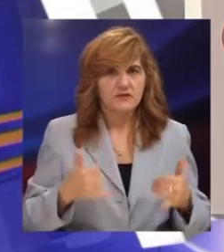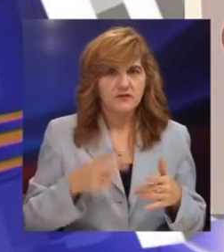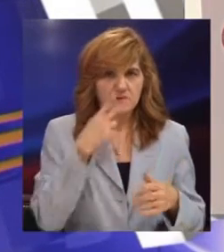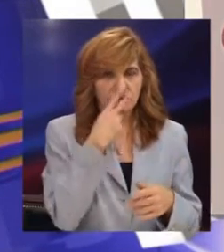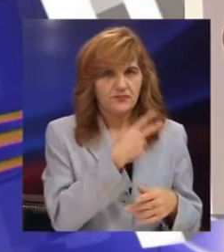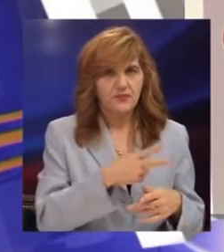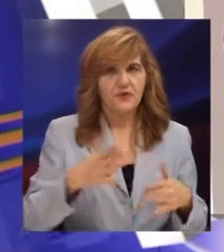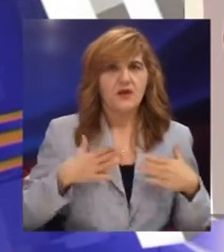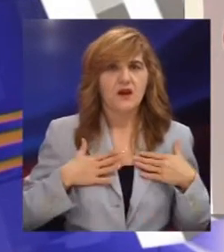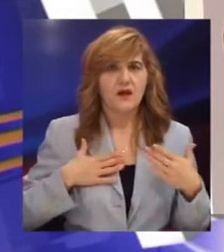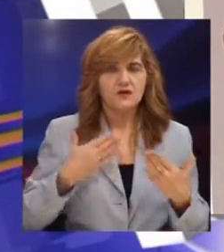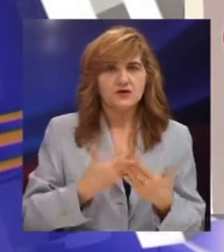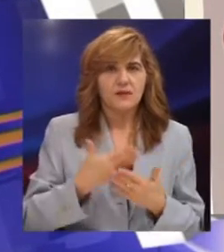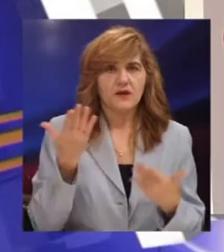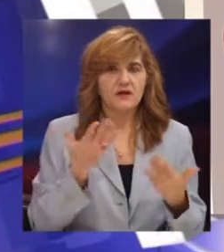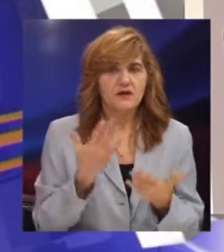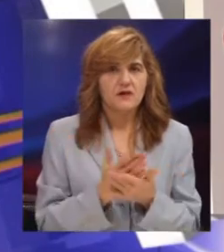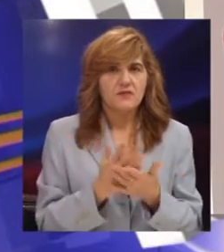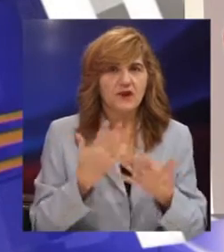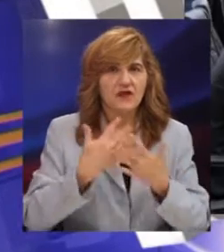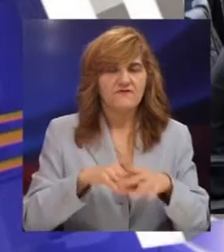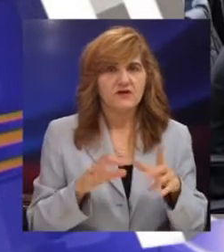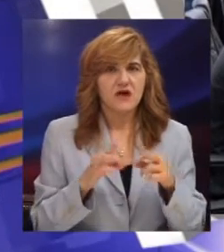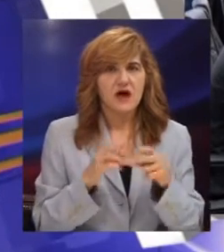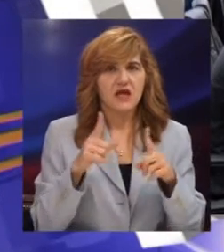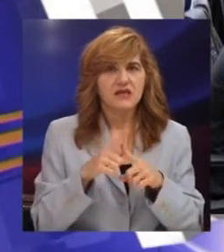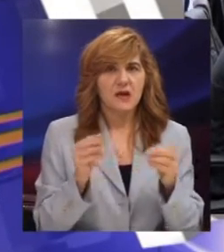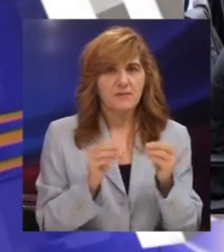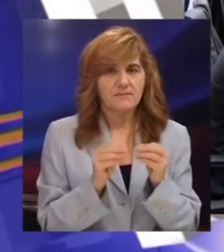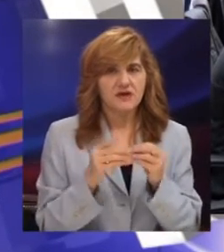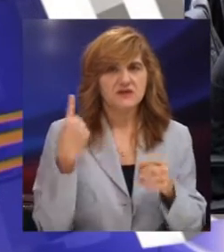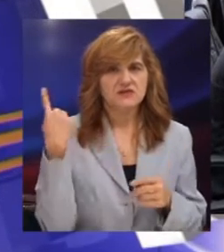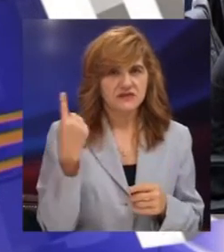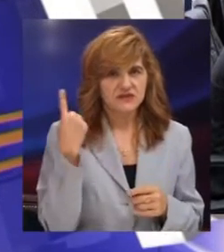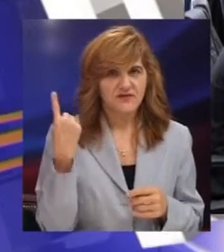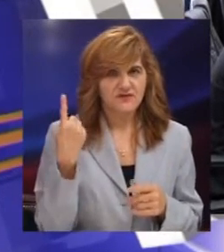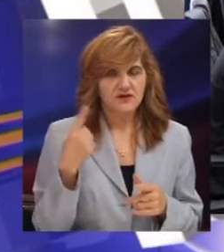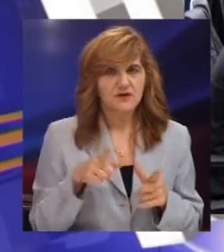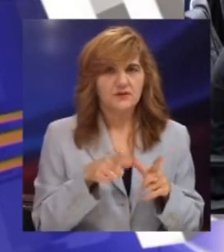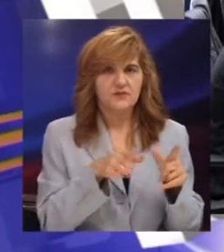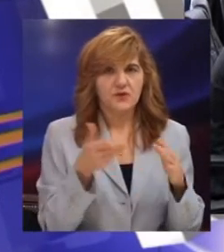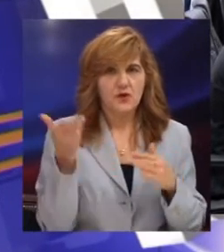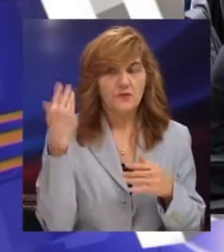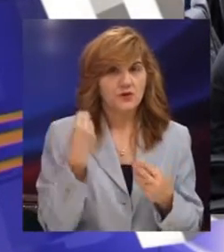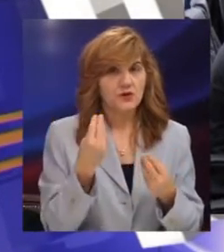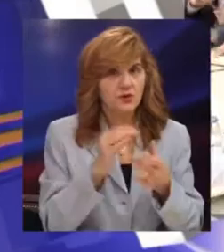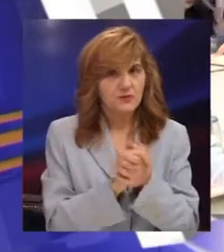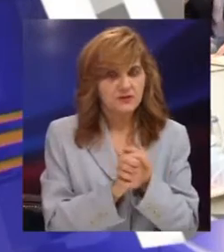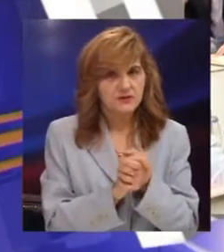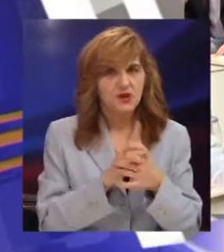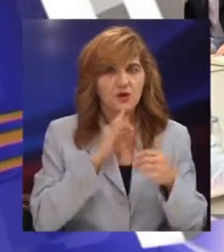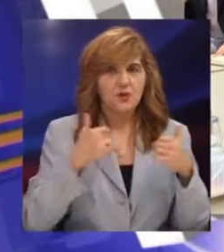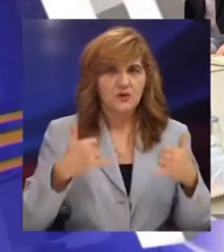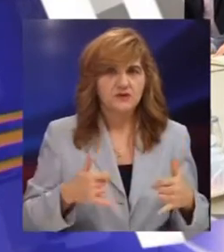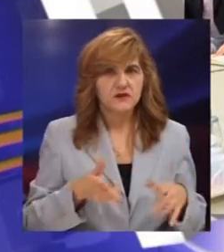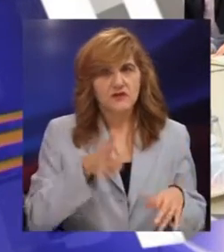danas u poseti našem gradu u okviru koje su posetili i fabriku ATB Sever. Ova zemlja sa Severom je u prošlosti imala dobru saradnju koju